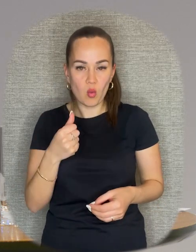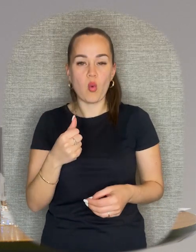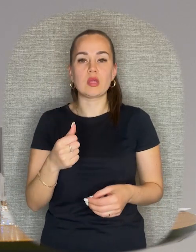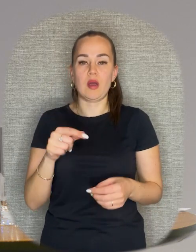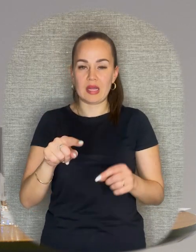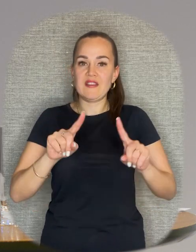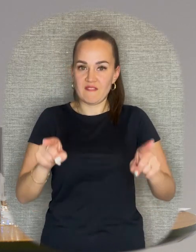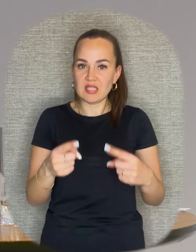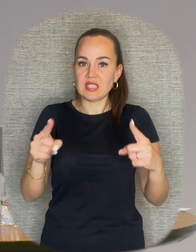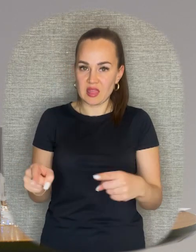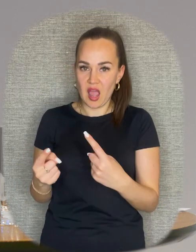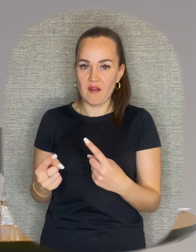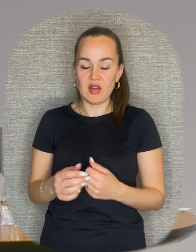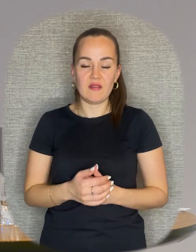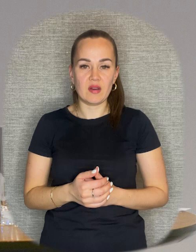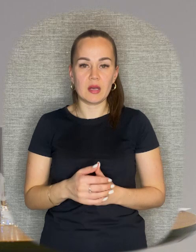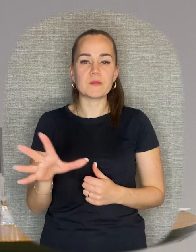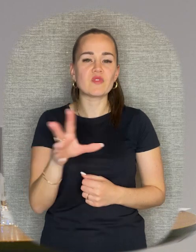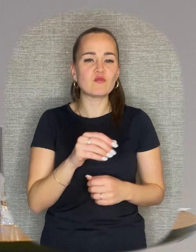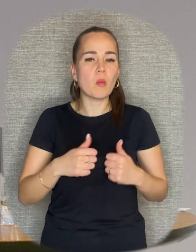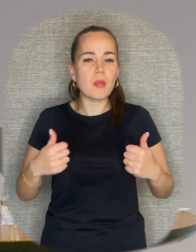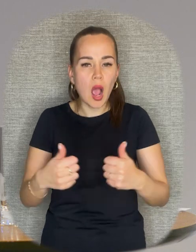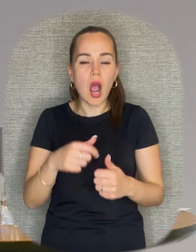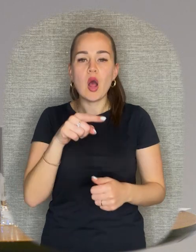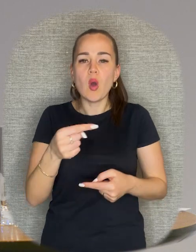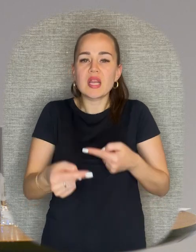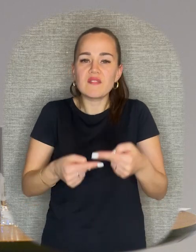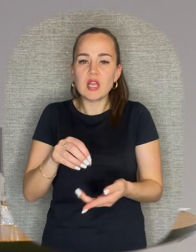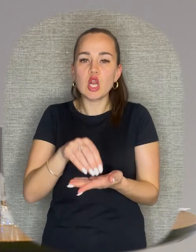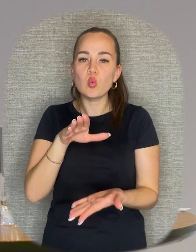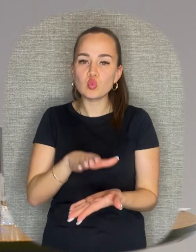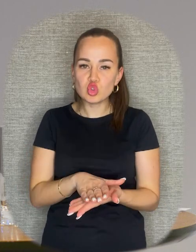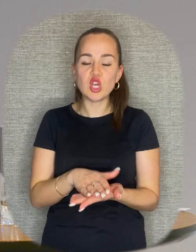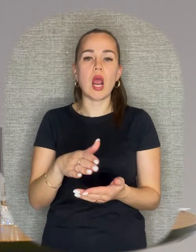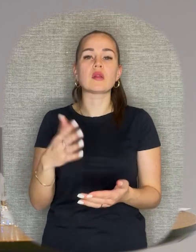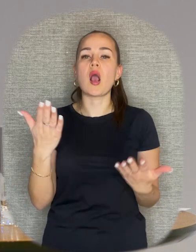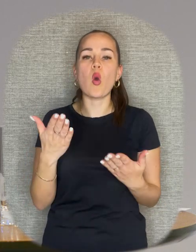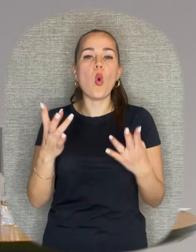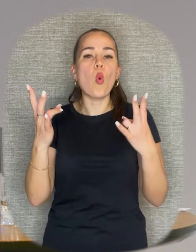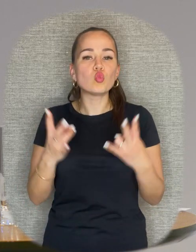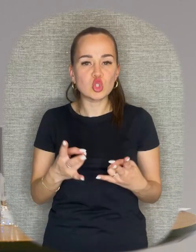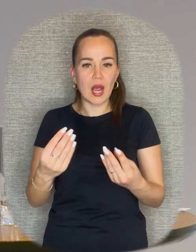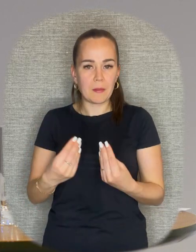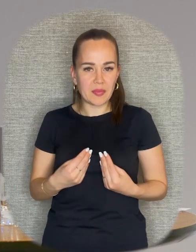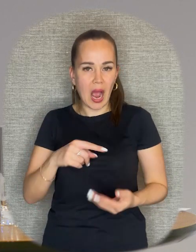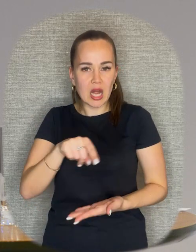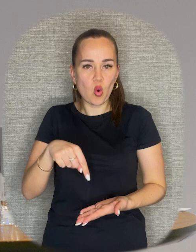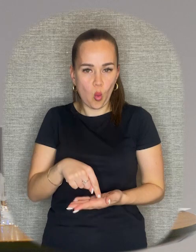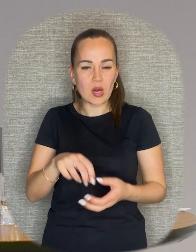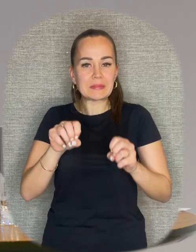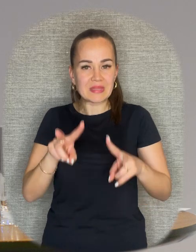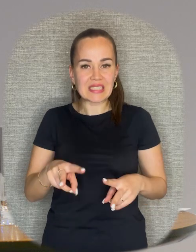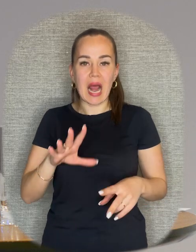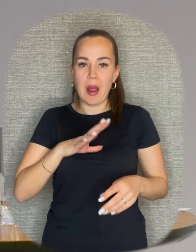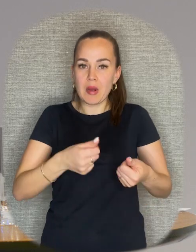второго года и над их восстановлением также они всю блокаду вели учёт причиняемого городу ущерба